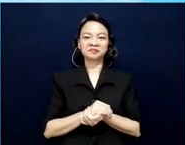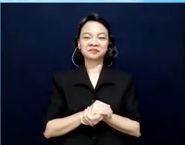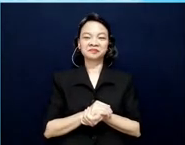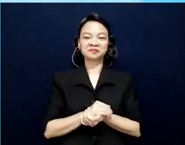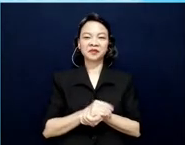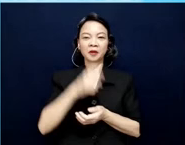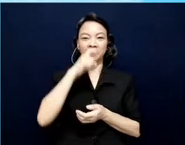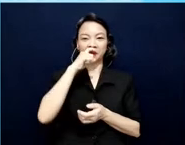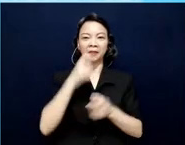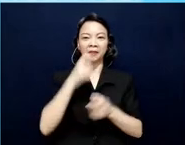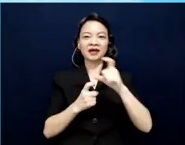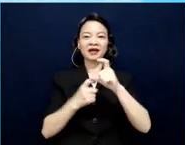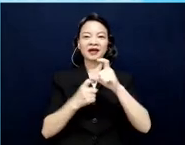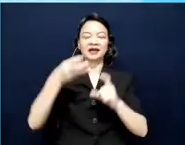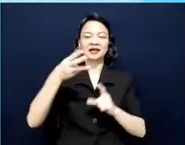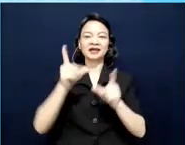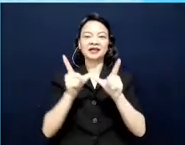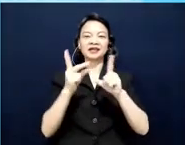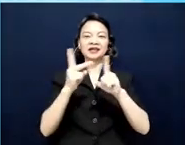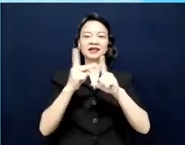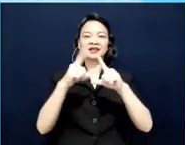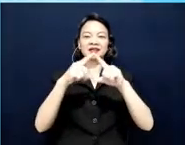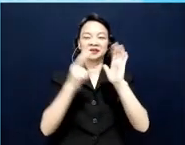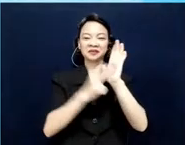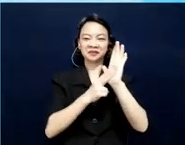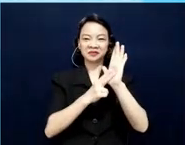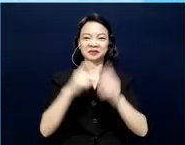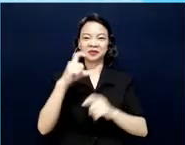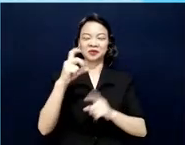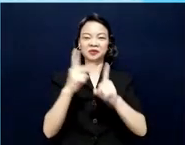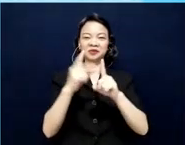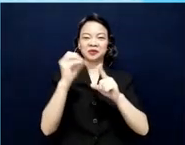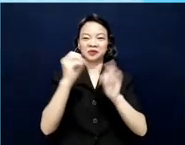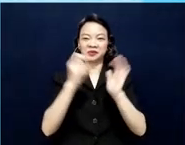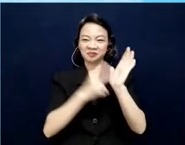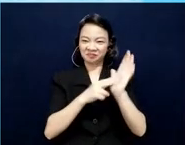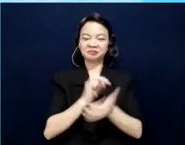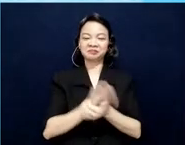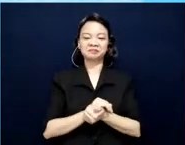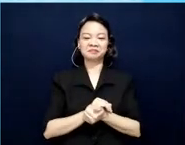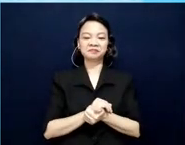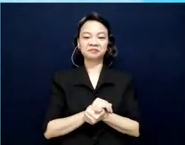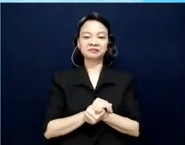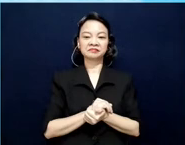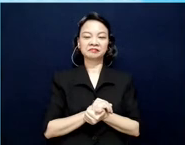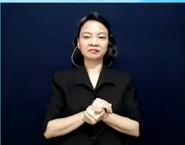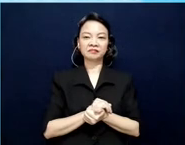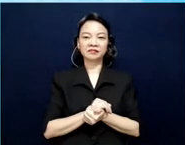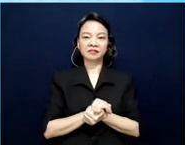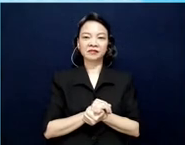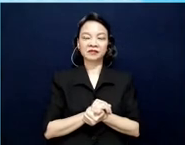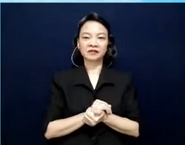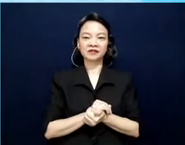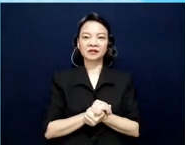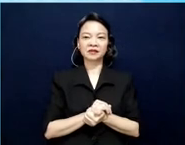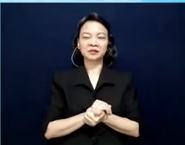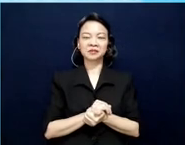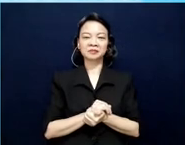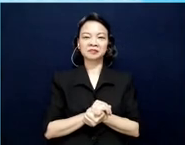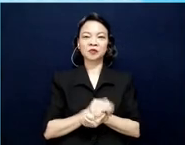siang. Nah ini dia Pak Sehan. Teman-teman jangan salah ya, ini Pak Sehan Chon,